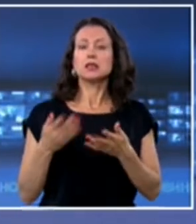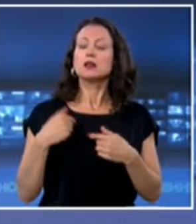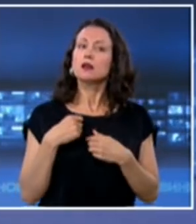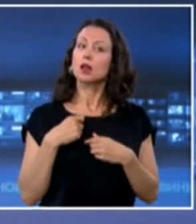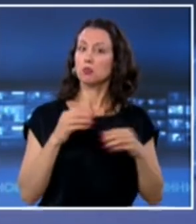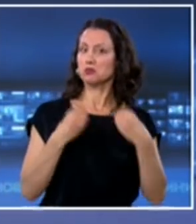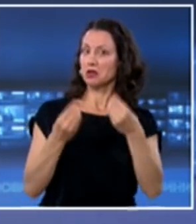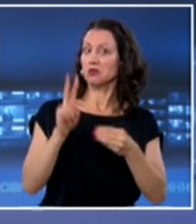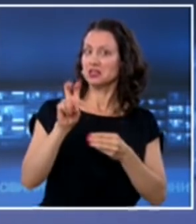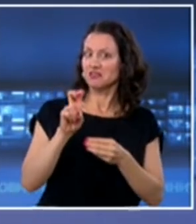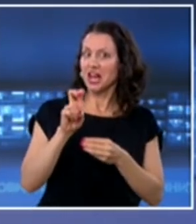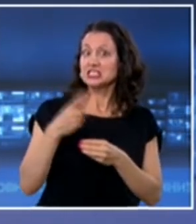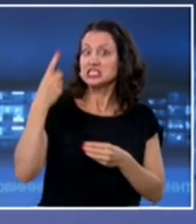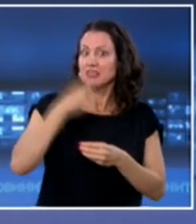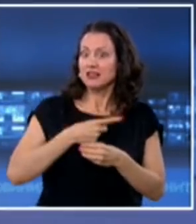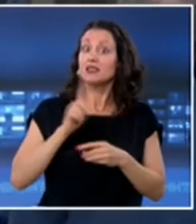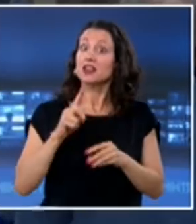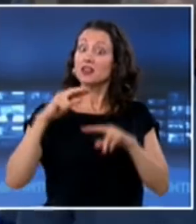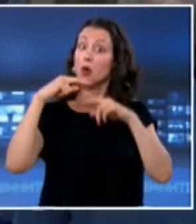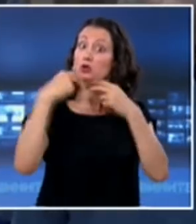Даниела Пехливанова работи по темата.